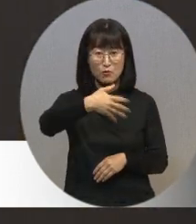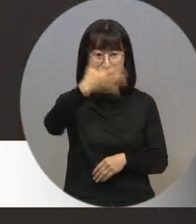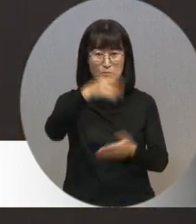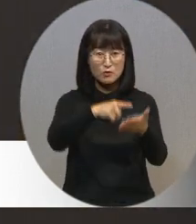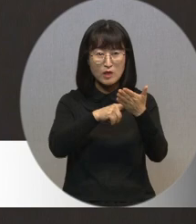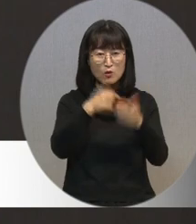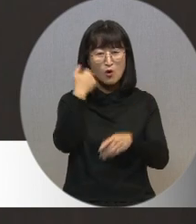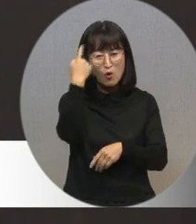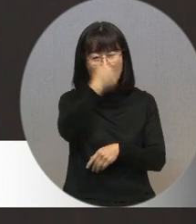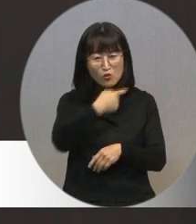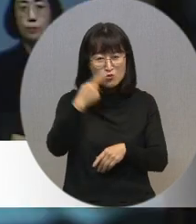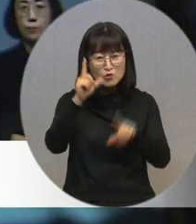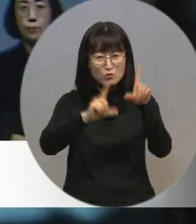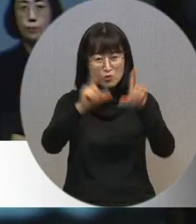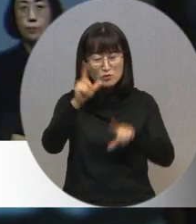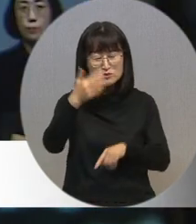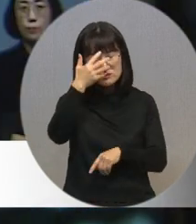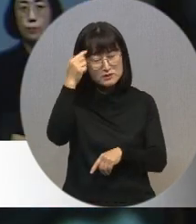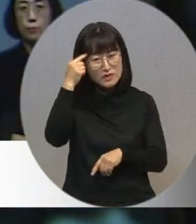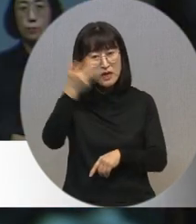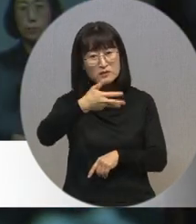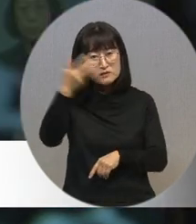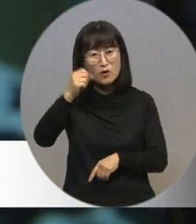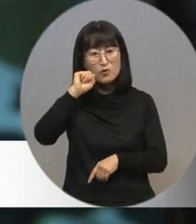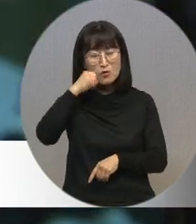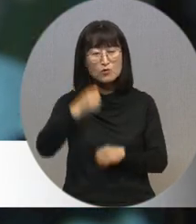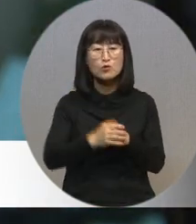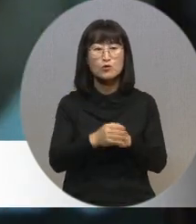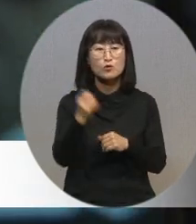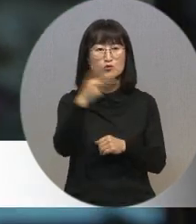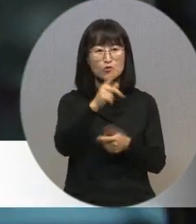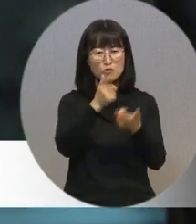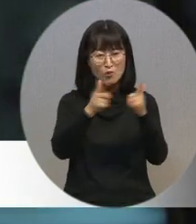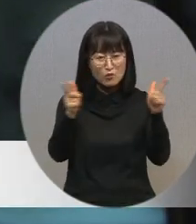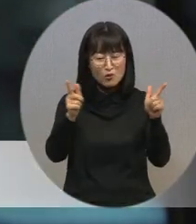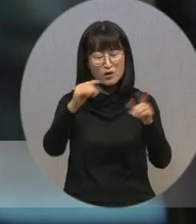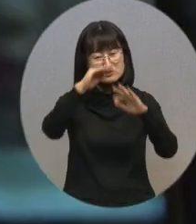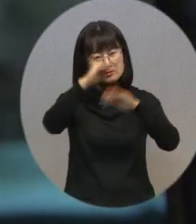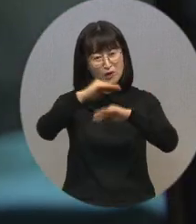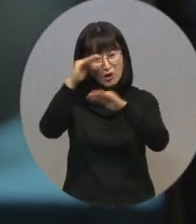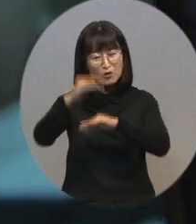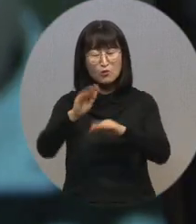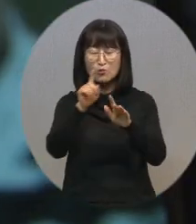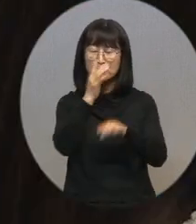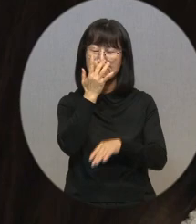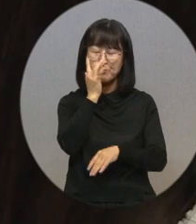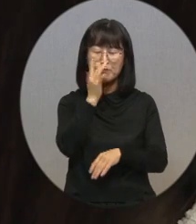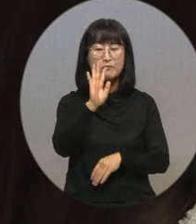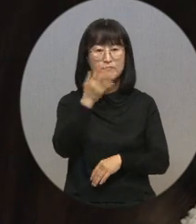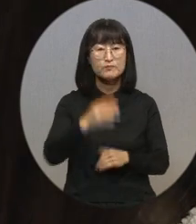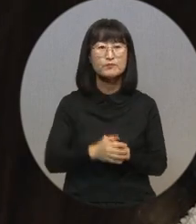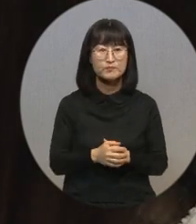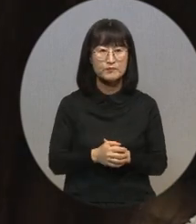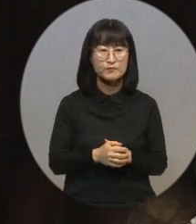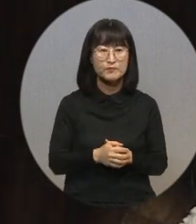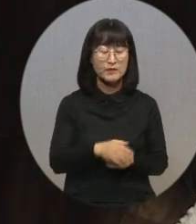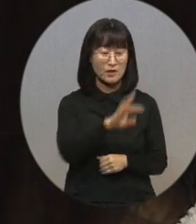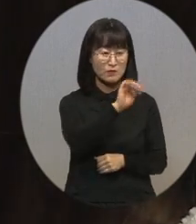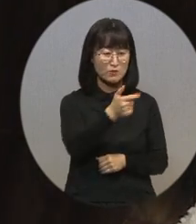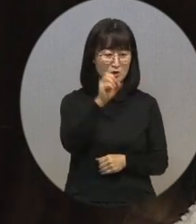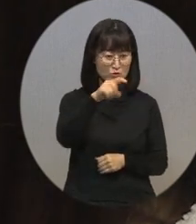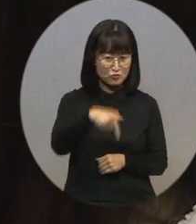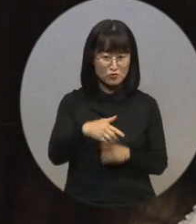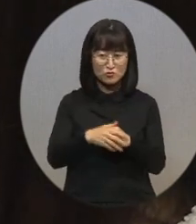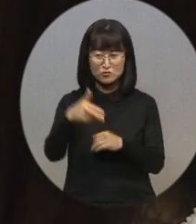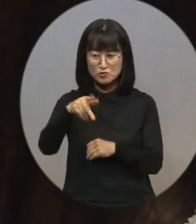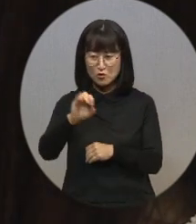등장하는 인물의 표정을 상상하기 어렵고 다수의 프로그램을 이해하기가 쉽지 않습니다. 민욱이와 정훈이가 힘에 못